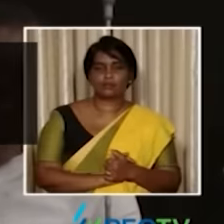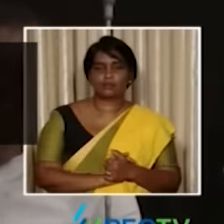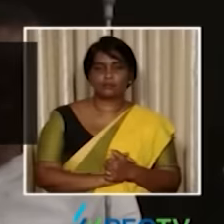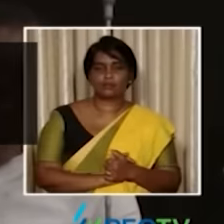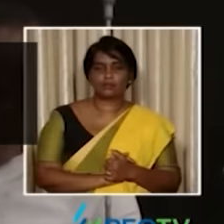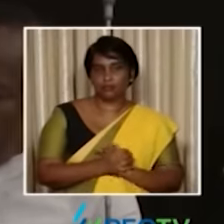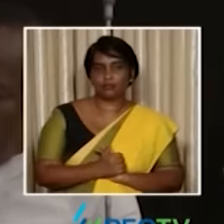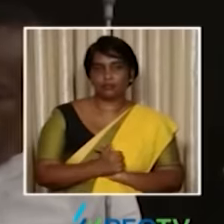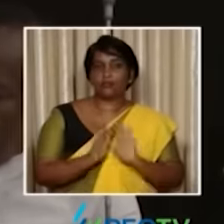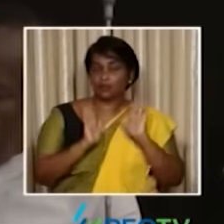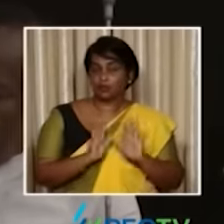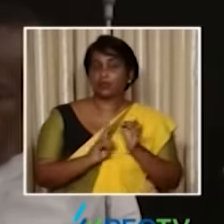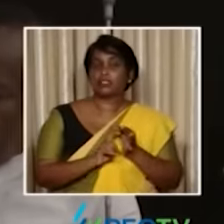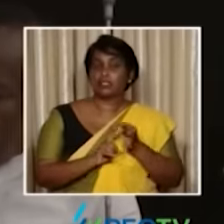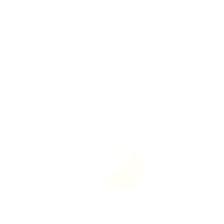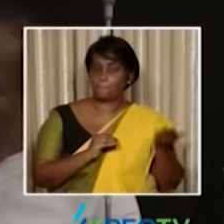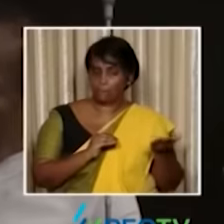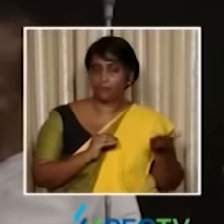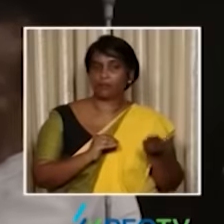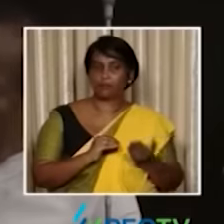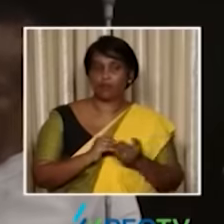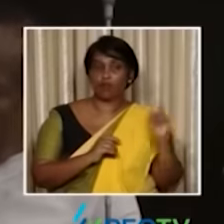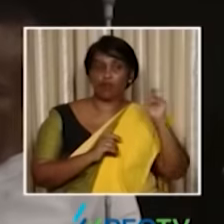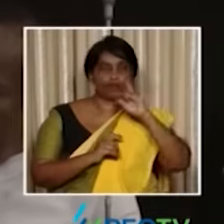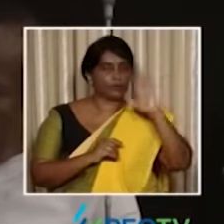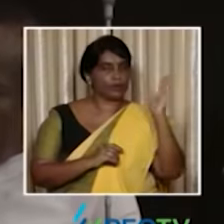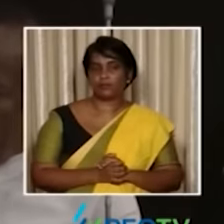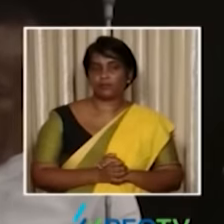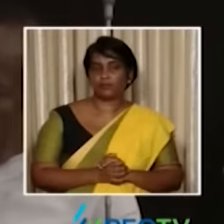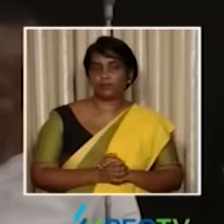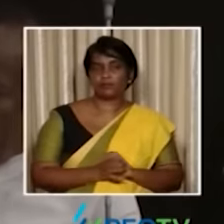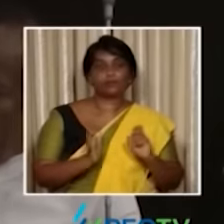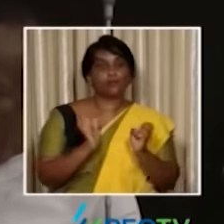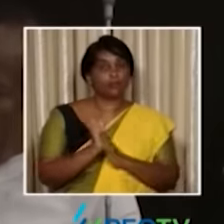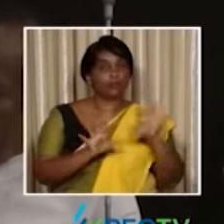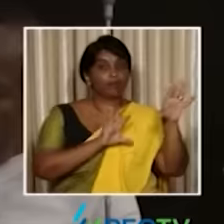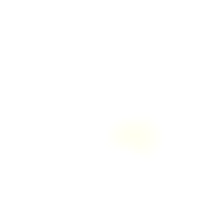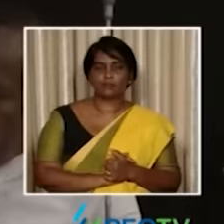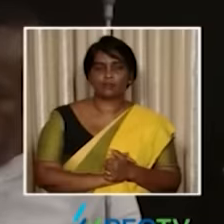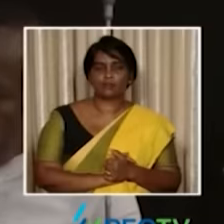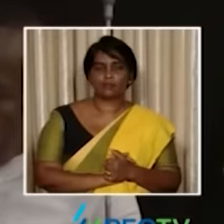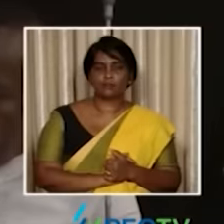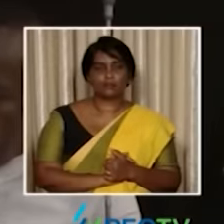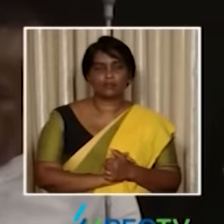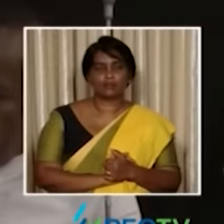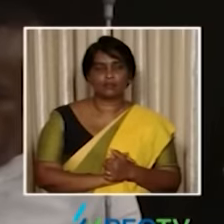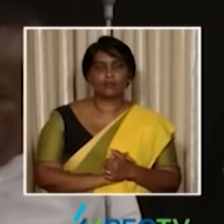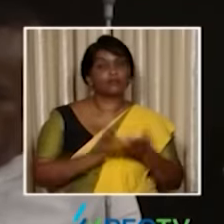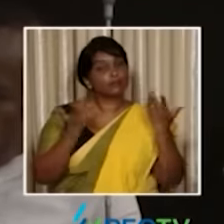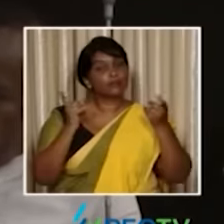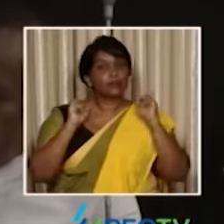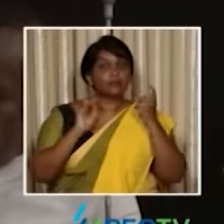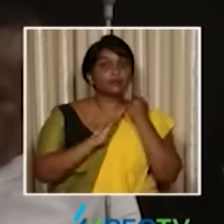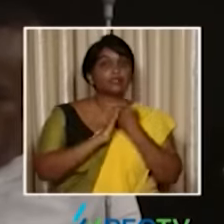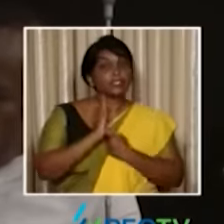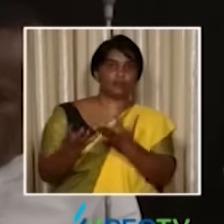කරන්න කියලා නේද? ජනාධිපතිතුමා ඊට පස්සේ මට කාර්යාලයටත් කතා කරලා කිව්වේ කමිටුව පත් කරපු එක අයින් කරන්න. එහෙම නැතිනම් ක්‍රීඩා නීතිය